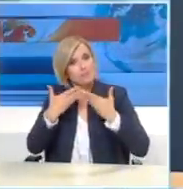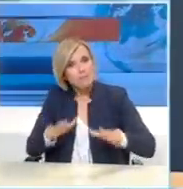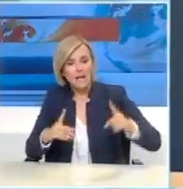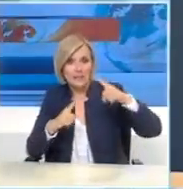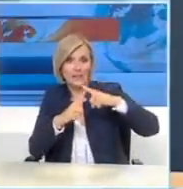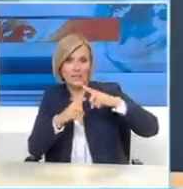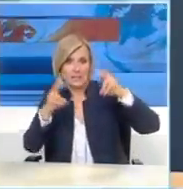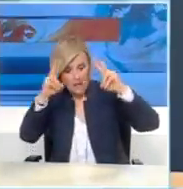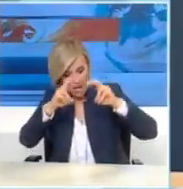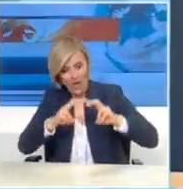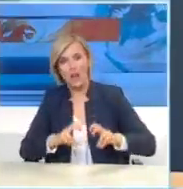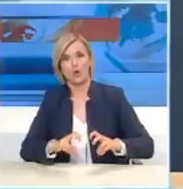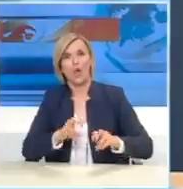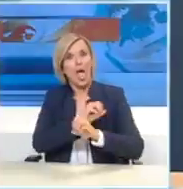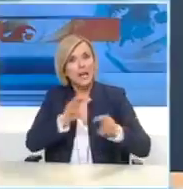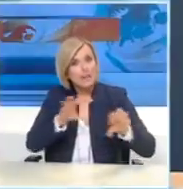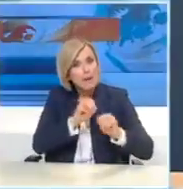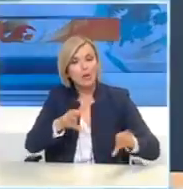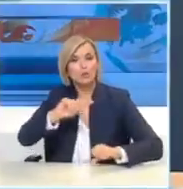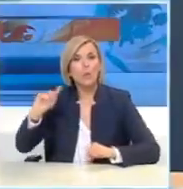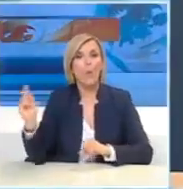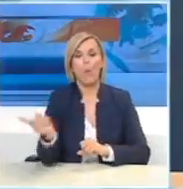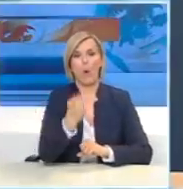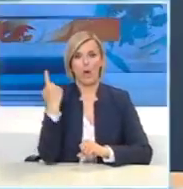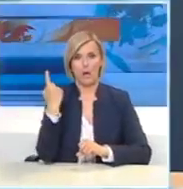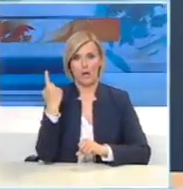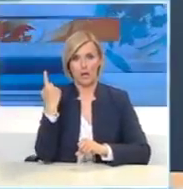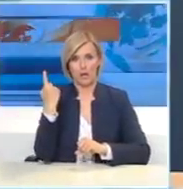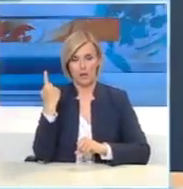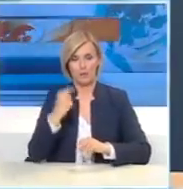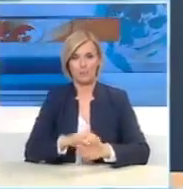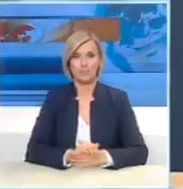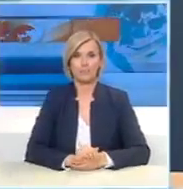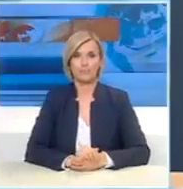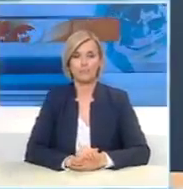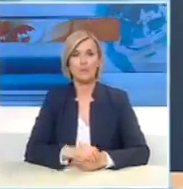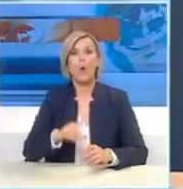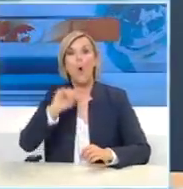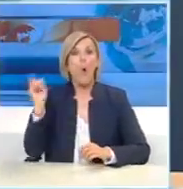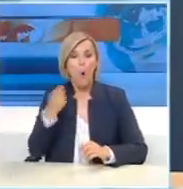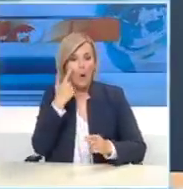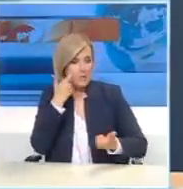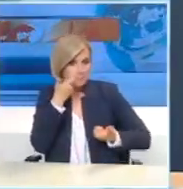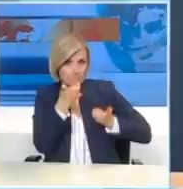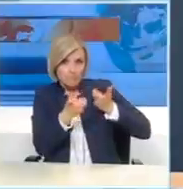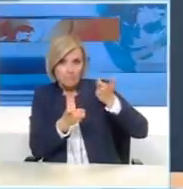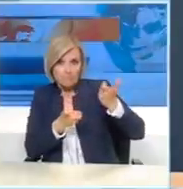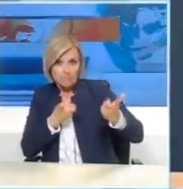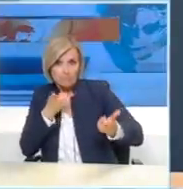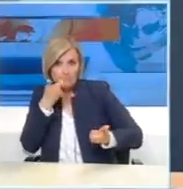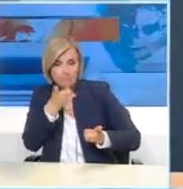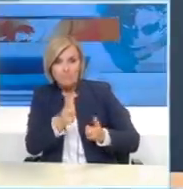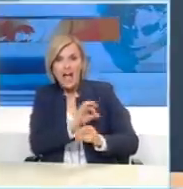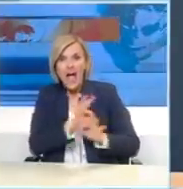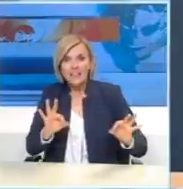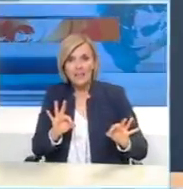μερική έκθεση ενημερώθηκαν και είναι σε επαγρύπνηση για τυχόν εμφάνιση συμπτωμάτων, ώστε να αποφευχθεί η